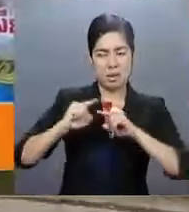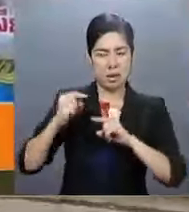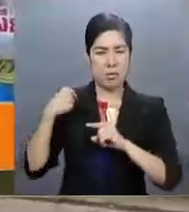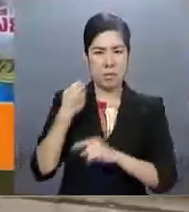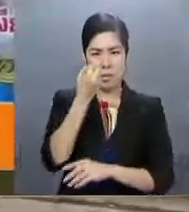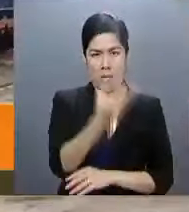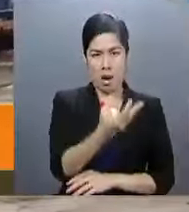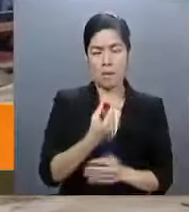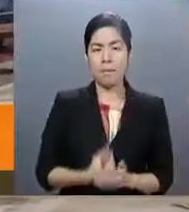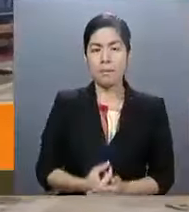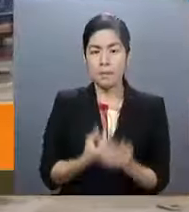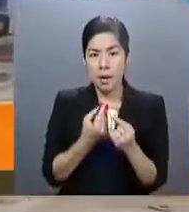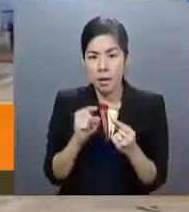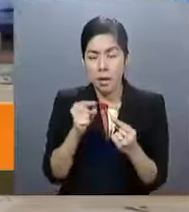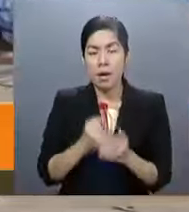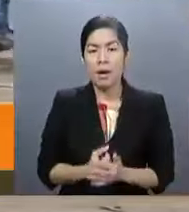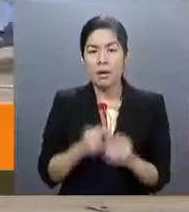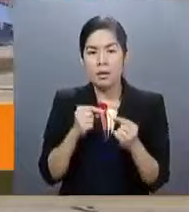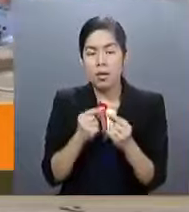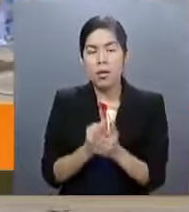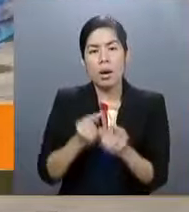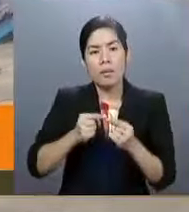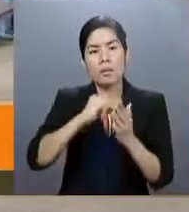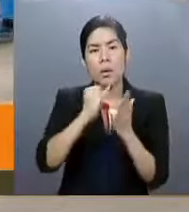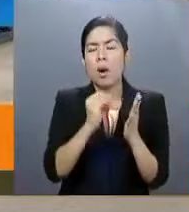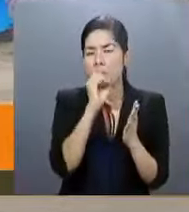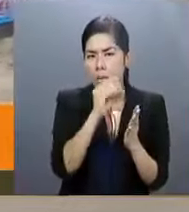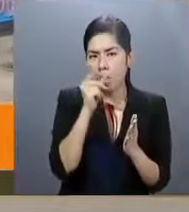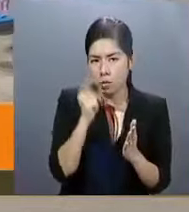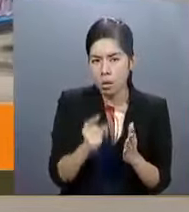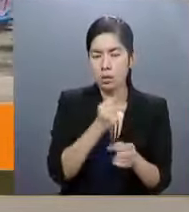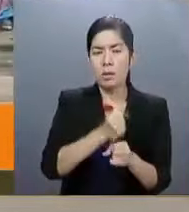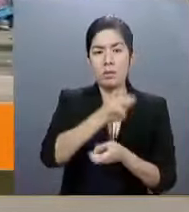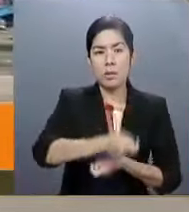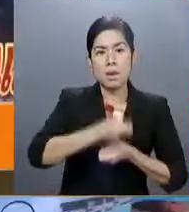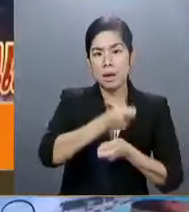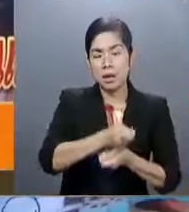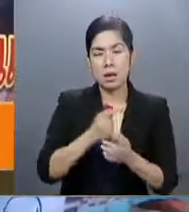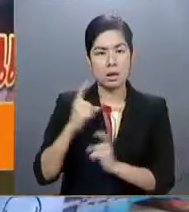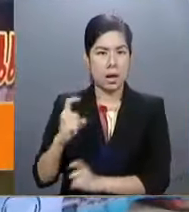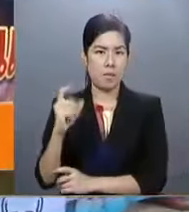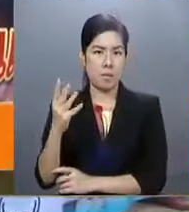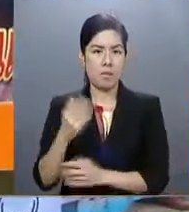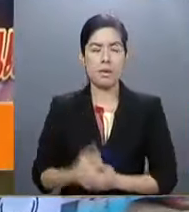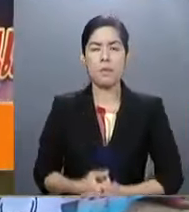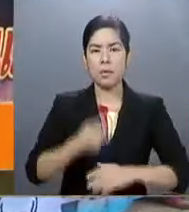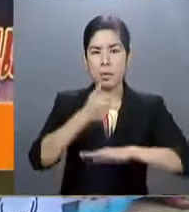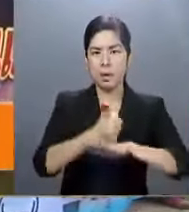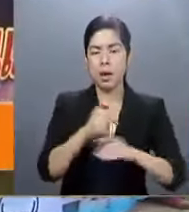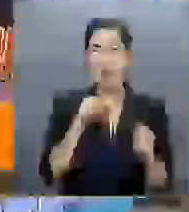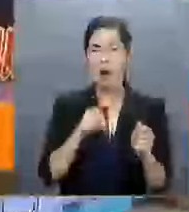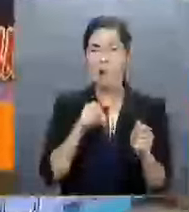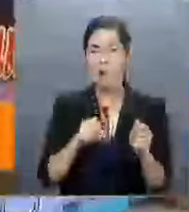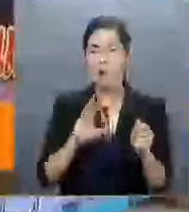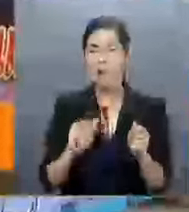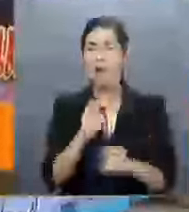มุ่งให้เป็นเมืองเกษตรปลอดสารพิษขณะที่นายบุญยืนนำสุดเกษตรอำเภอเมืองอำนาจเจริญระบุว่าการก่อสร้างโ